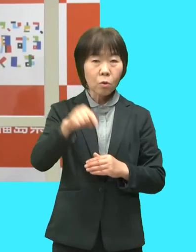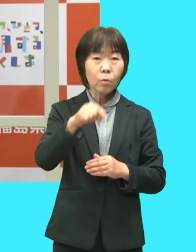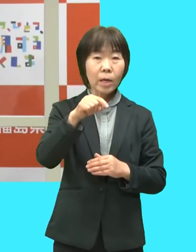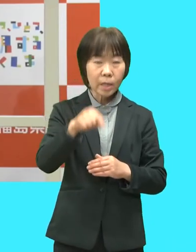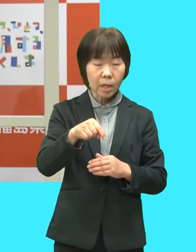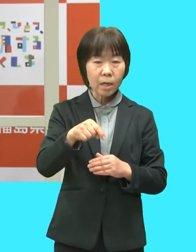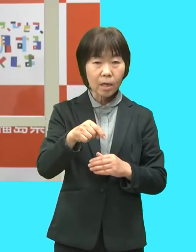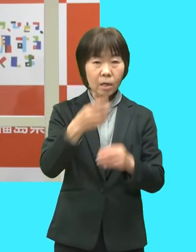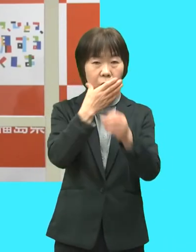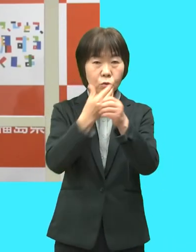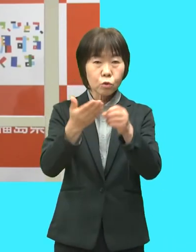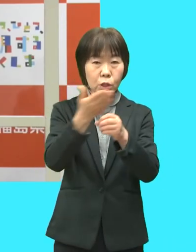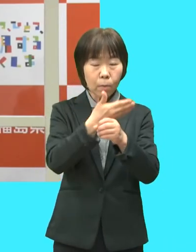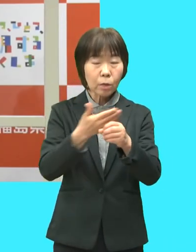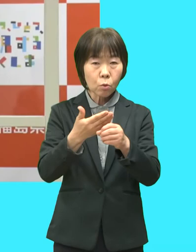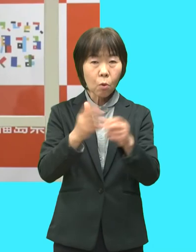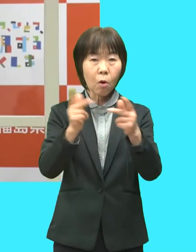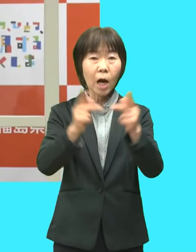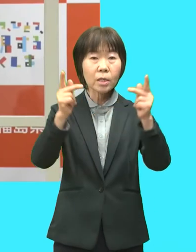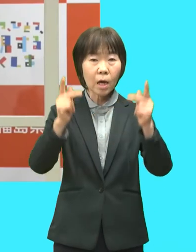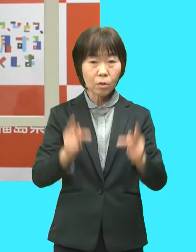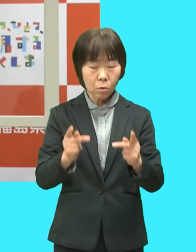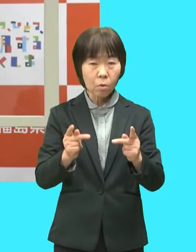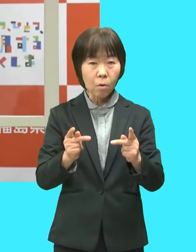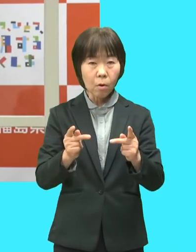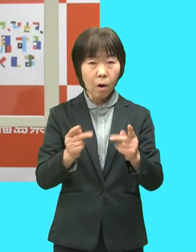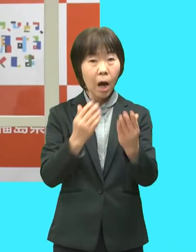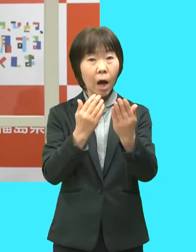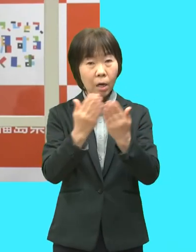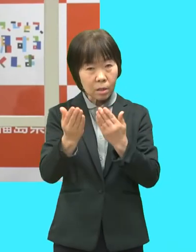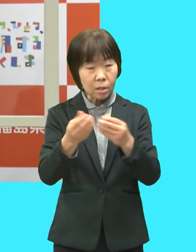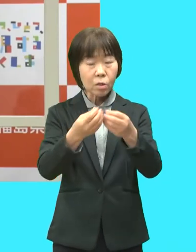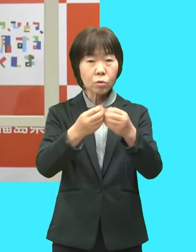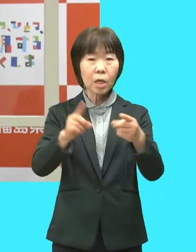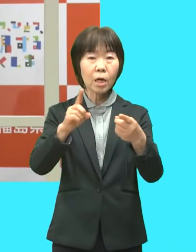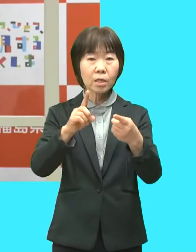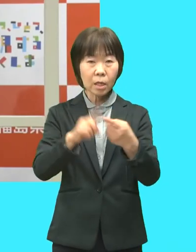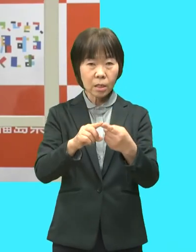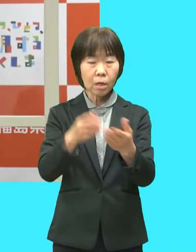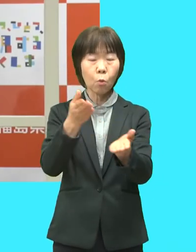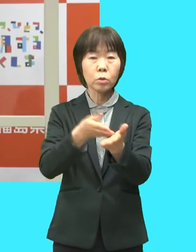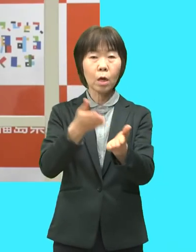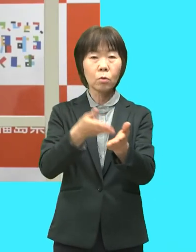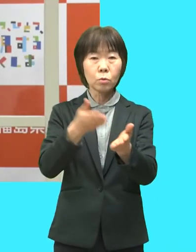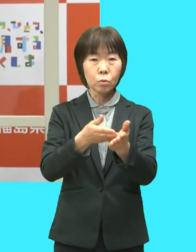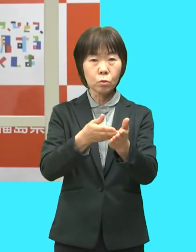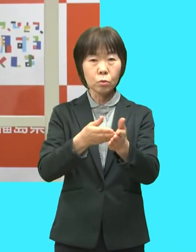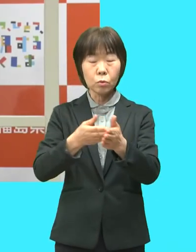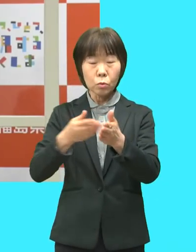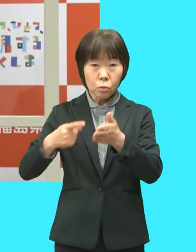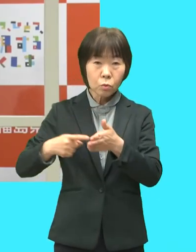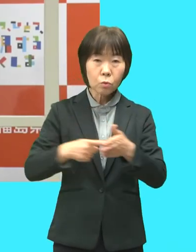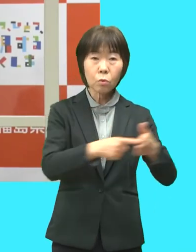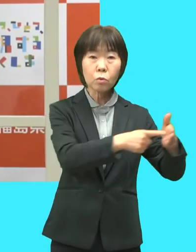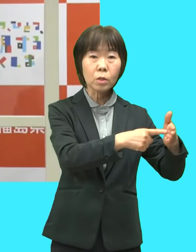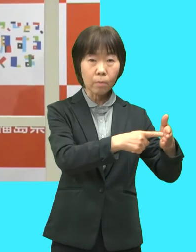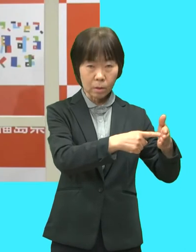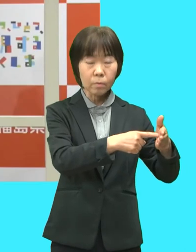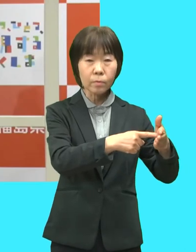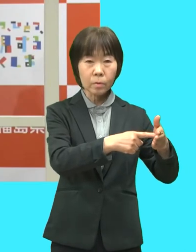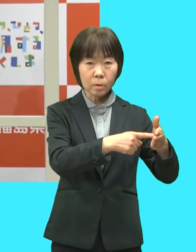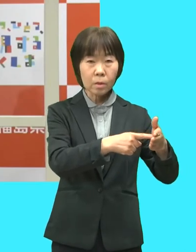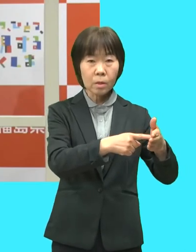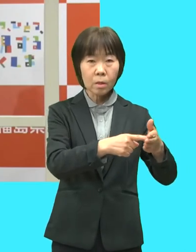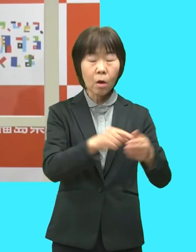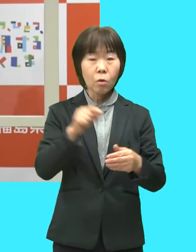において福島の持っている課題というものを非常に明確に具体的にお伝えをするという努力を続けておりますので、